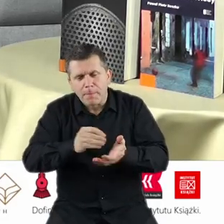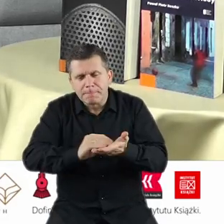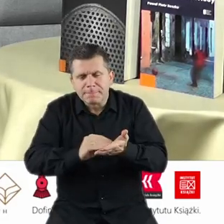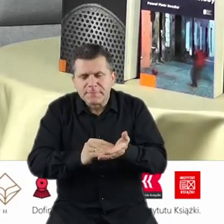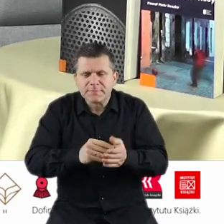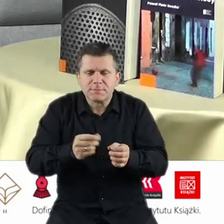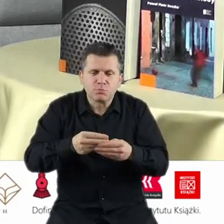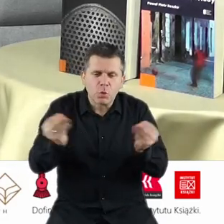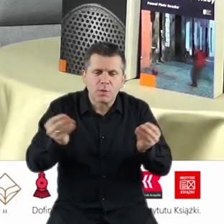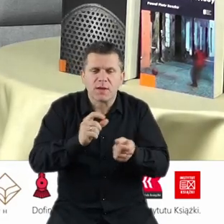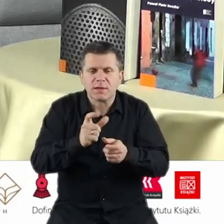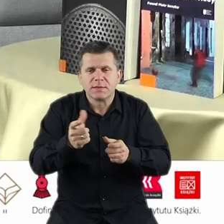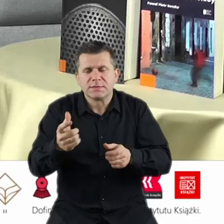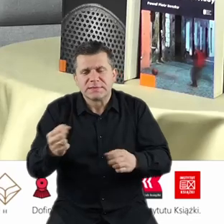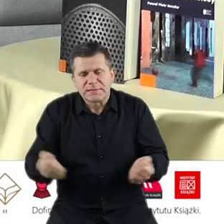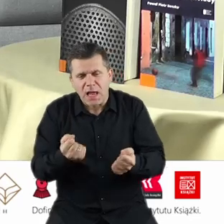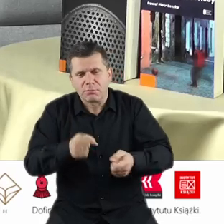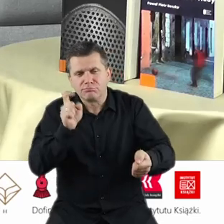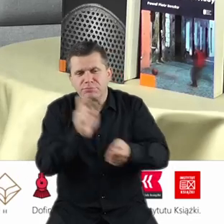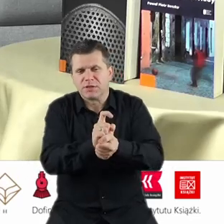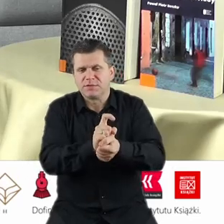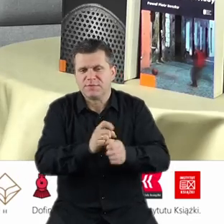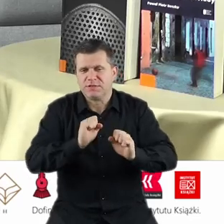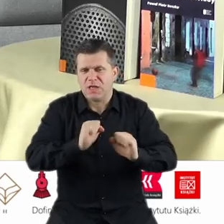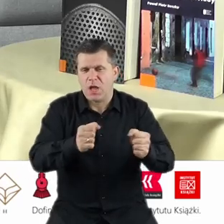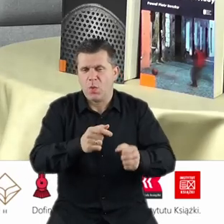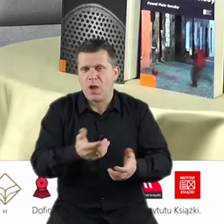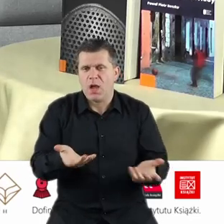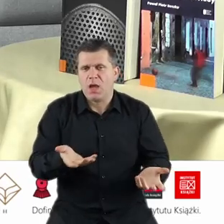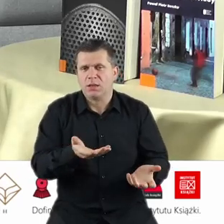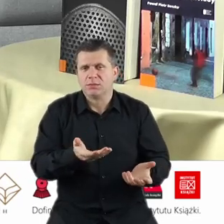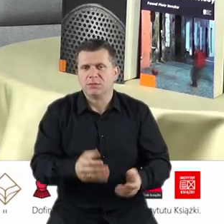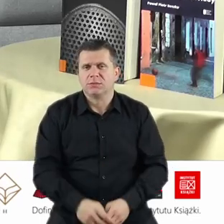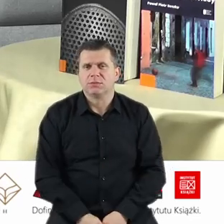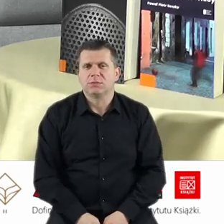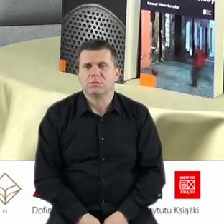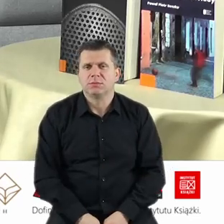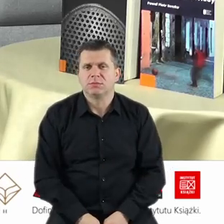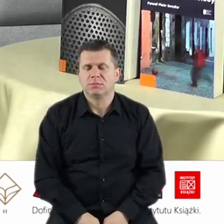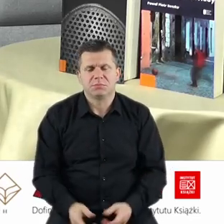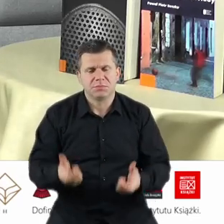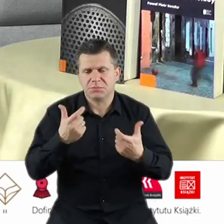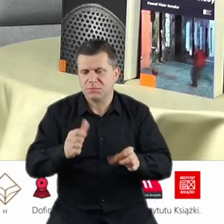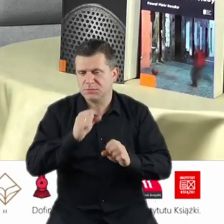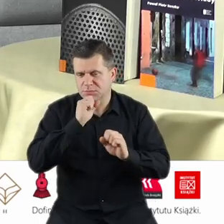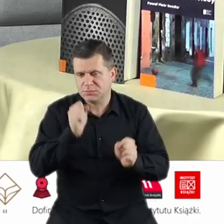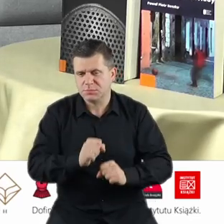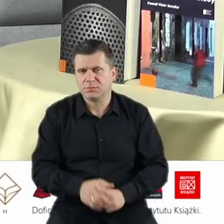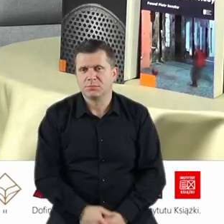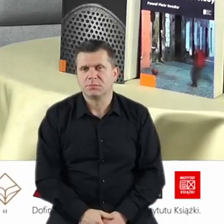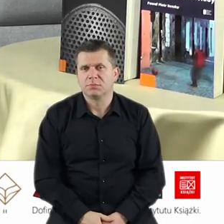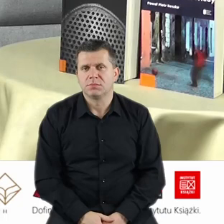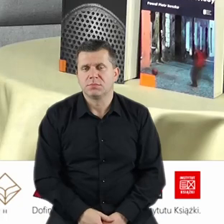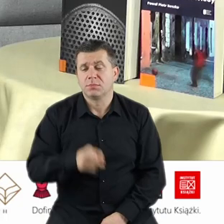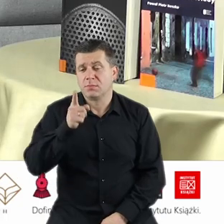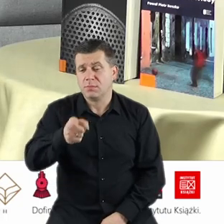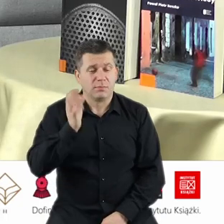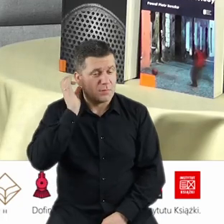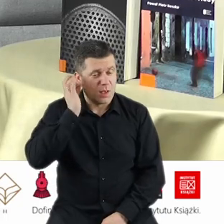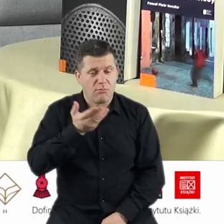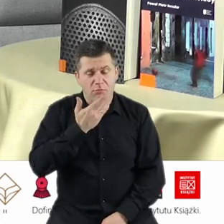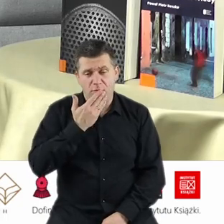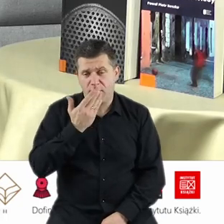czy może kościół jakoś starał się przeciwdziałać tego typu zachowaniom. Nic takiego nie znalazłem. Nic absolutnie. A faktycznie